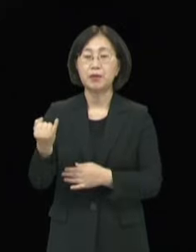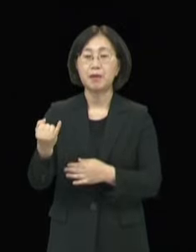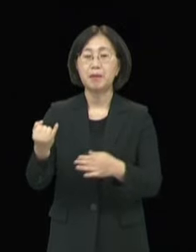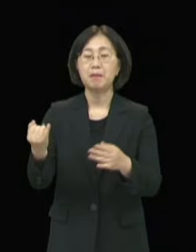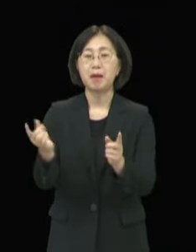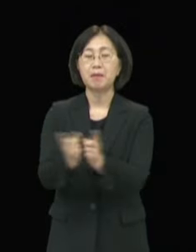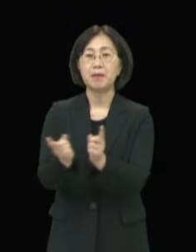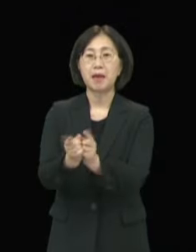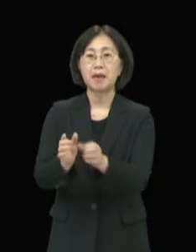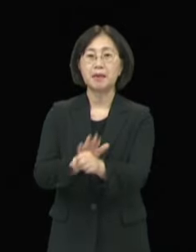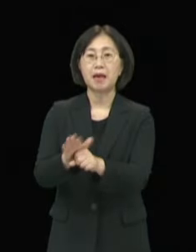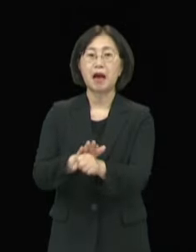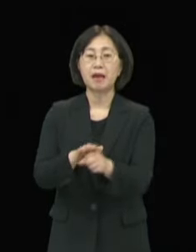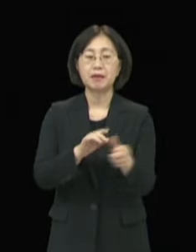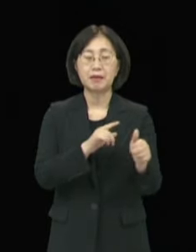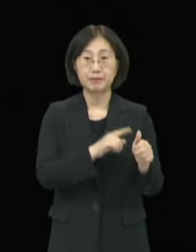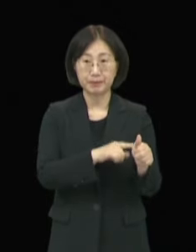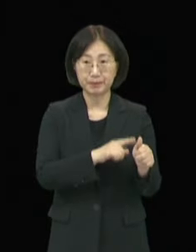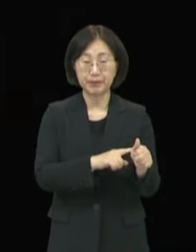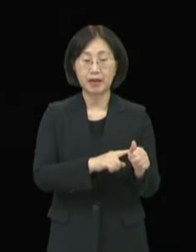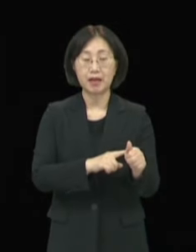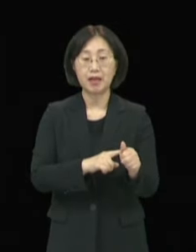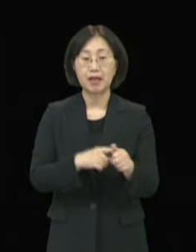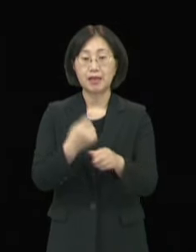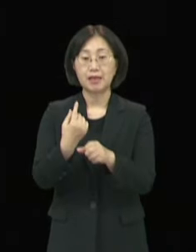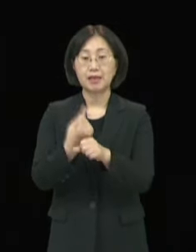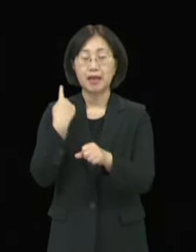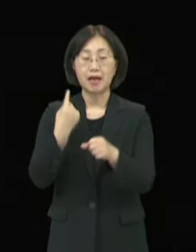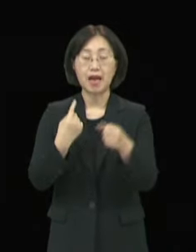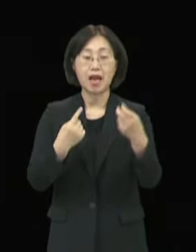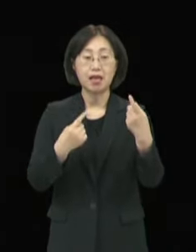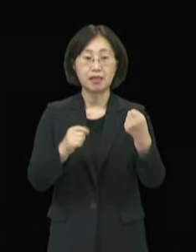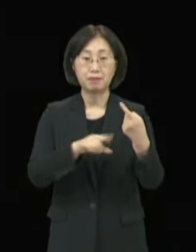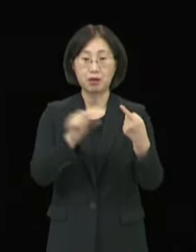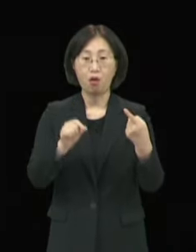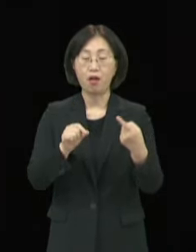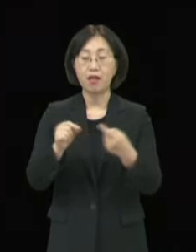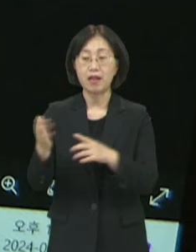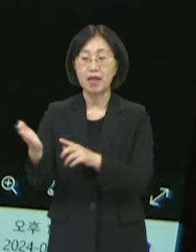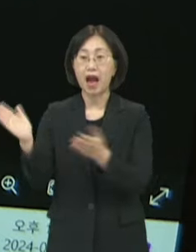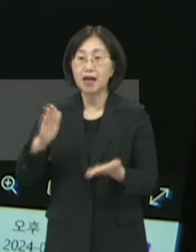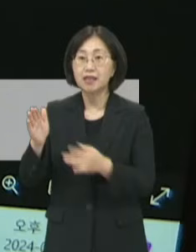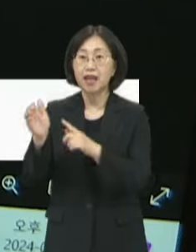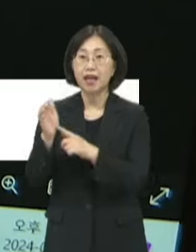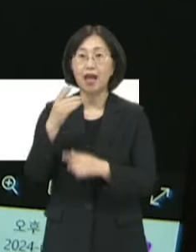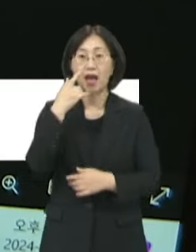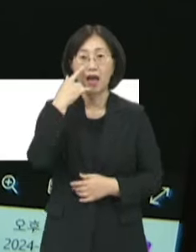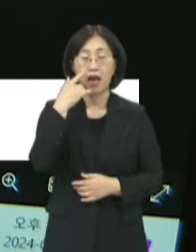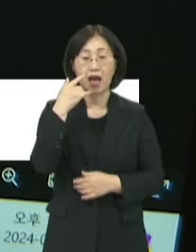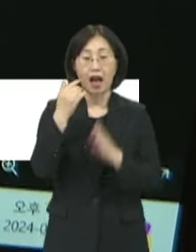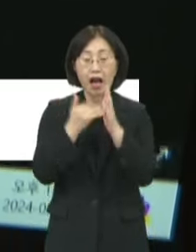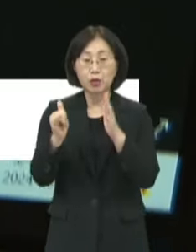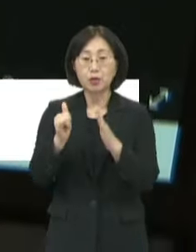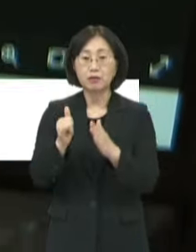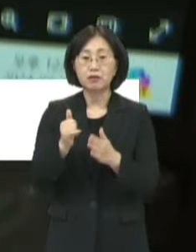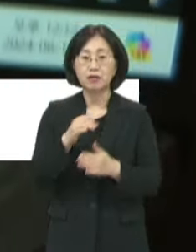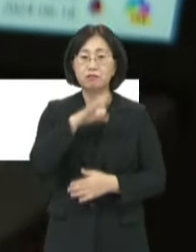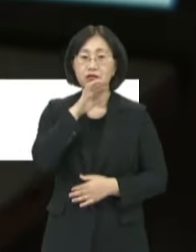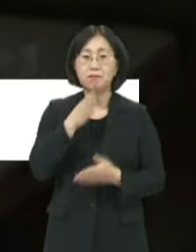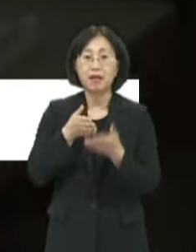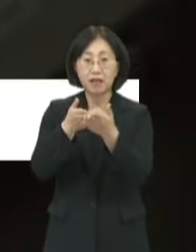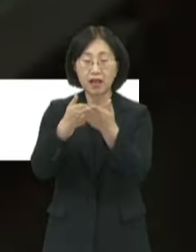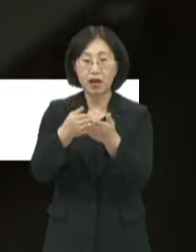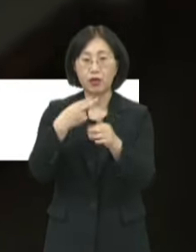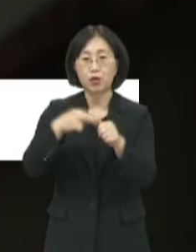대전의 한 중학교 교사 씨 지난해 11월 학생 가족들의 민원 제기에도 별다른 조치가 없었던 대전시 교육청이